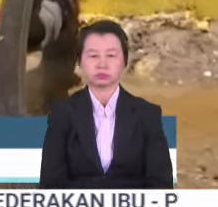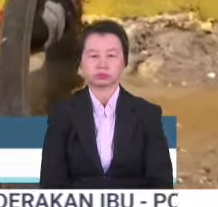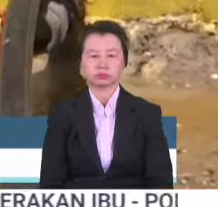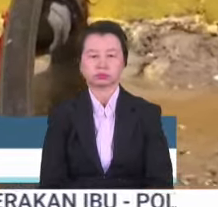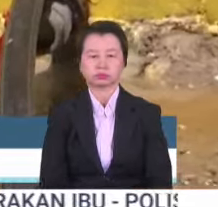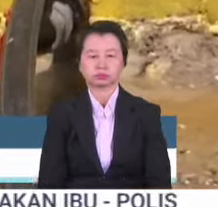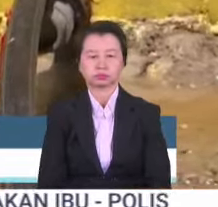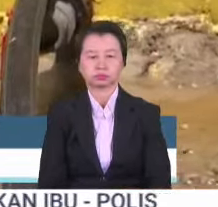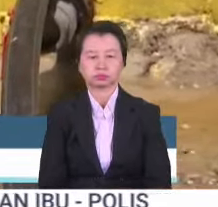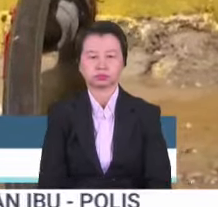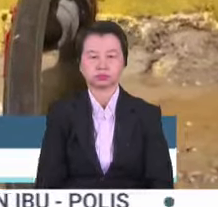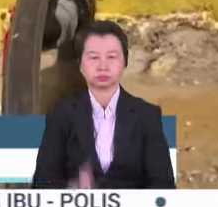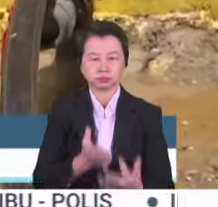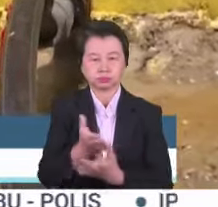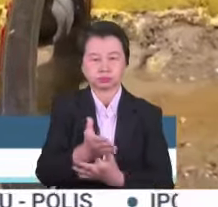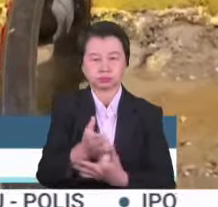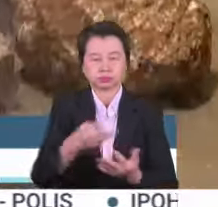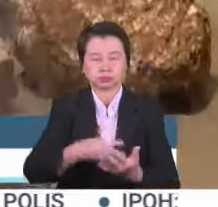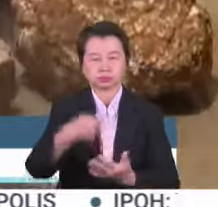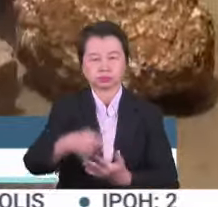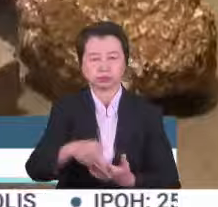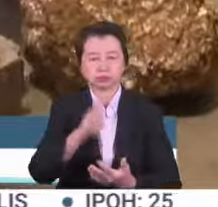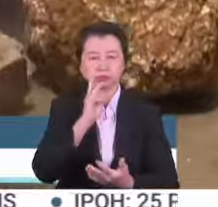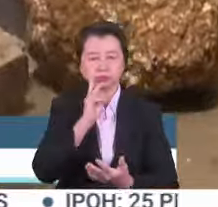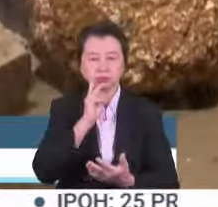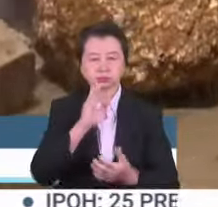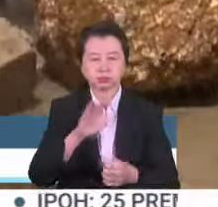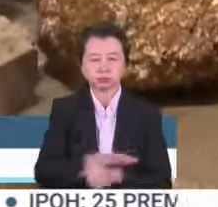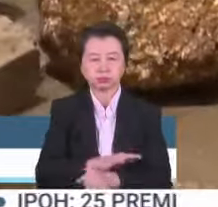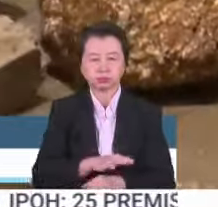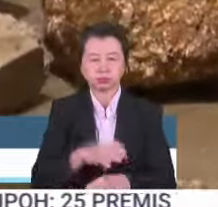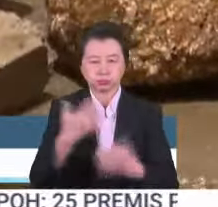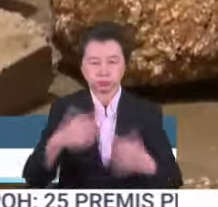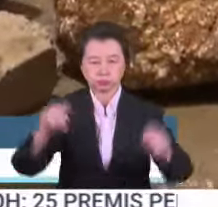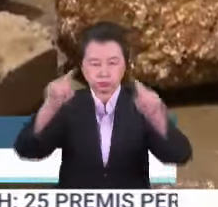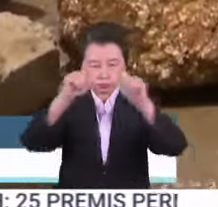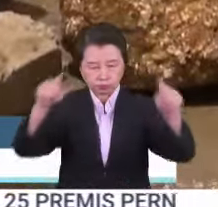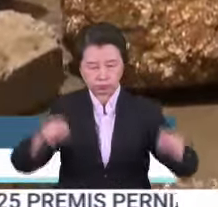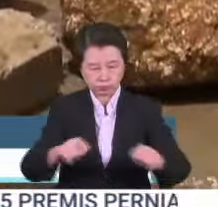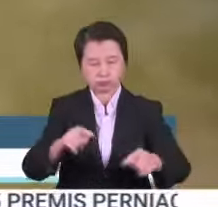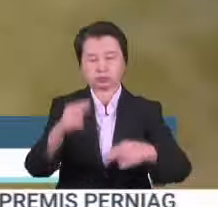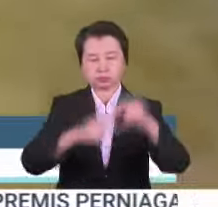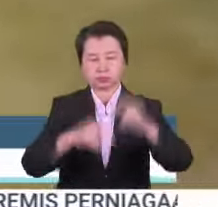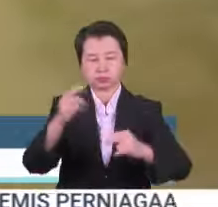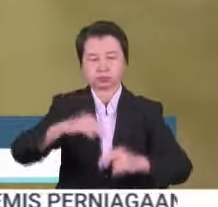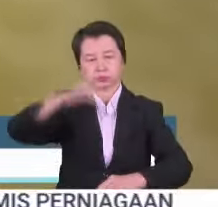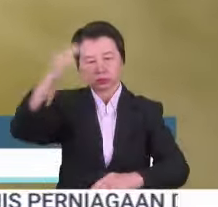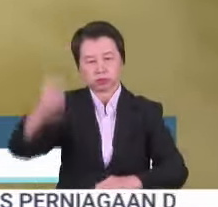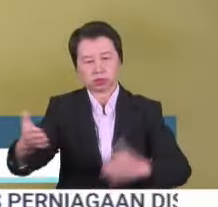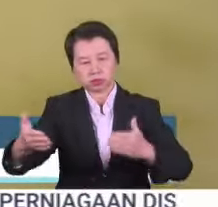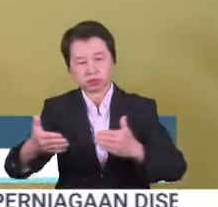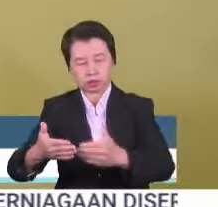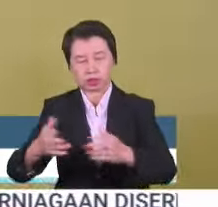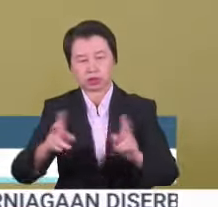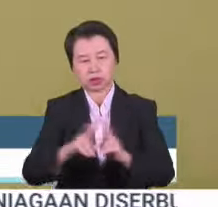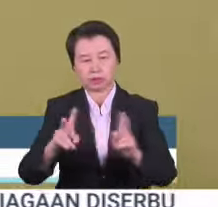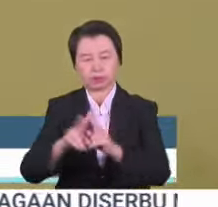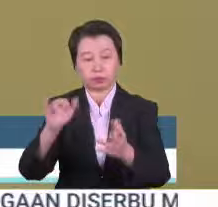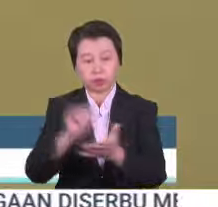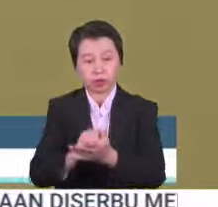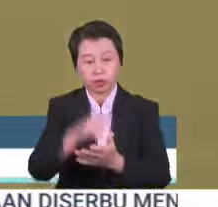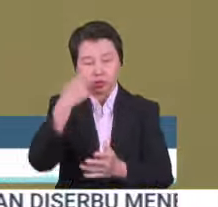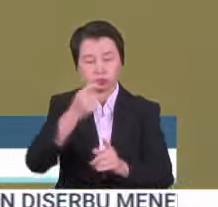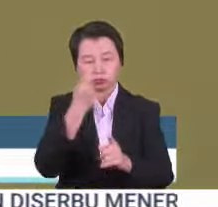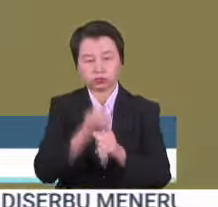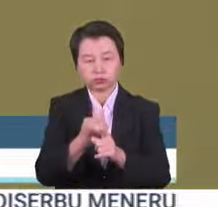Rib melalui projek air bersih ini sebuah tanda air telah dibina di Kawasan Bukit berhampiran Kampung tersebut